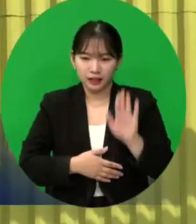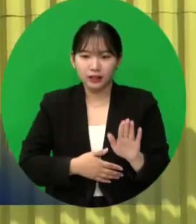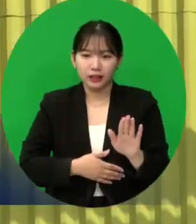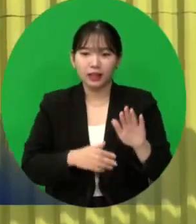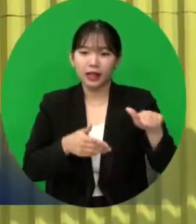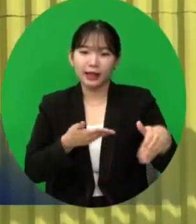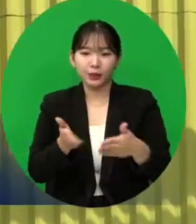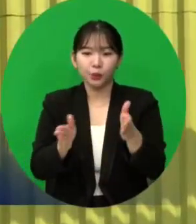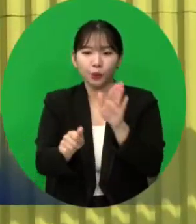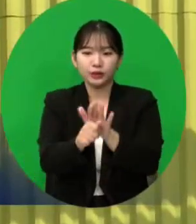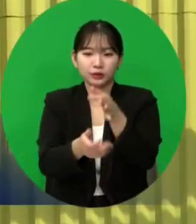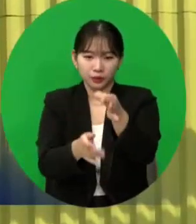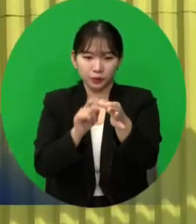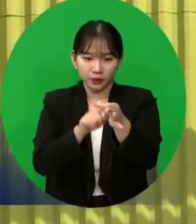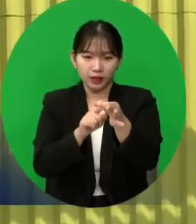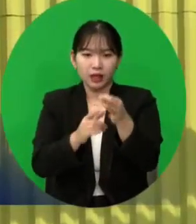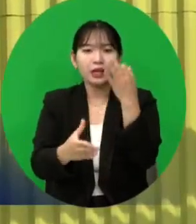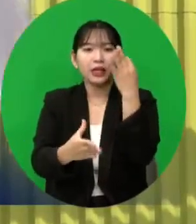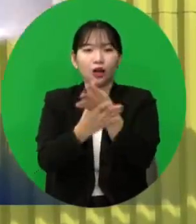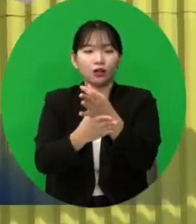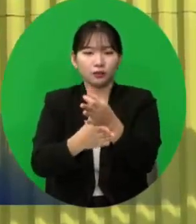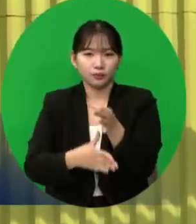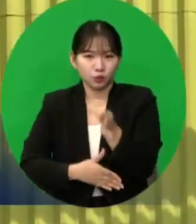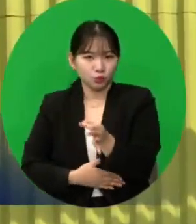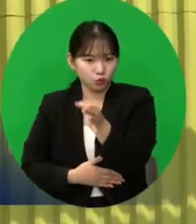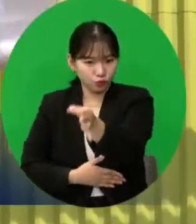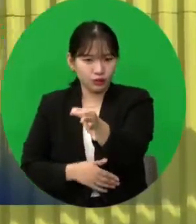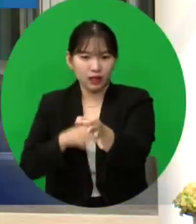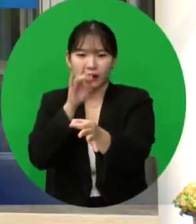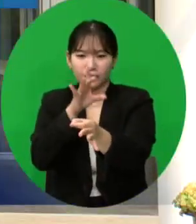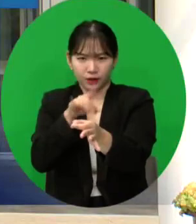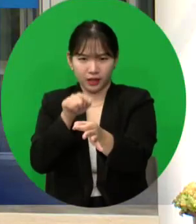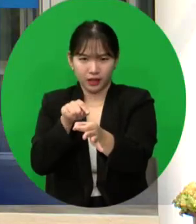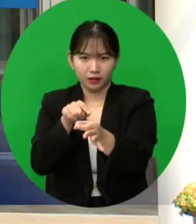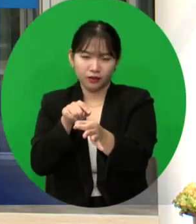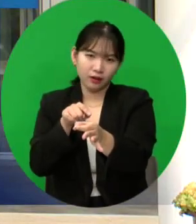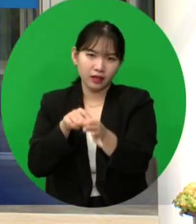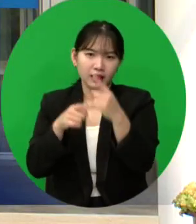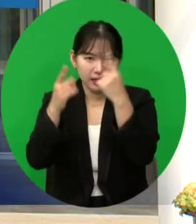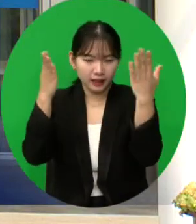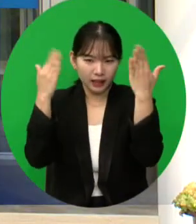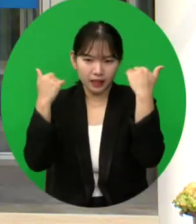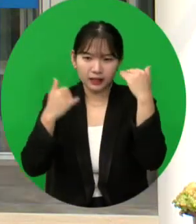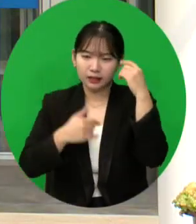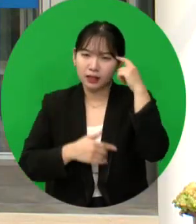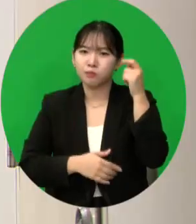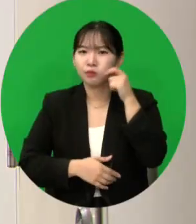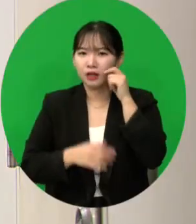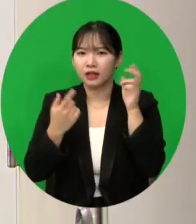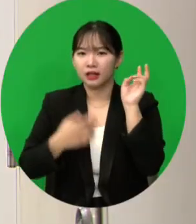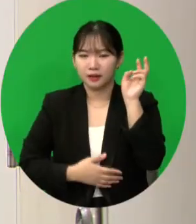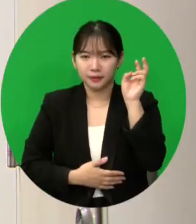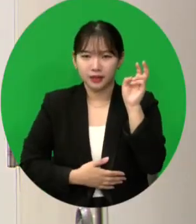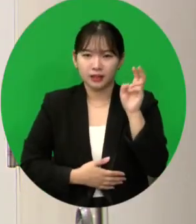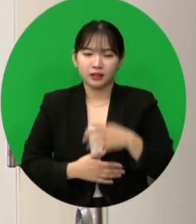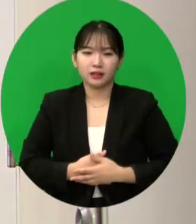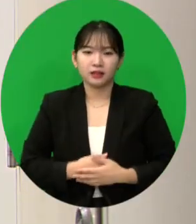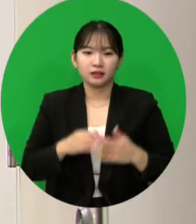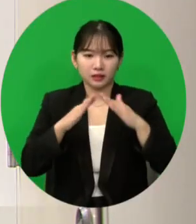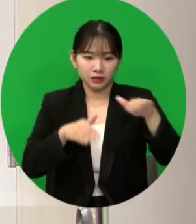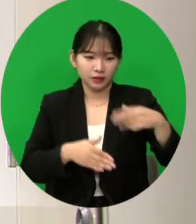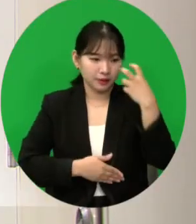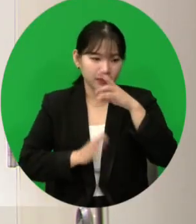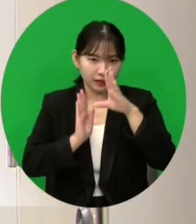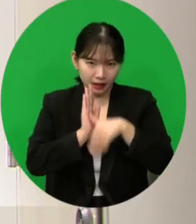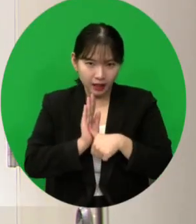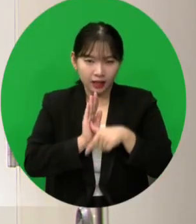보조금에서 이런 조금 현금성 지출이 안 되는 부분을 좀 대학에서 놓칠 것 같거든요. 전라남도의 감사에서